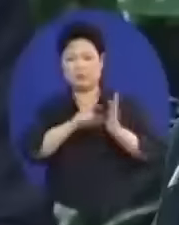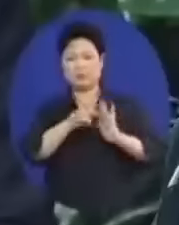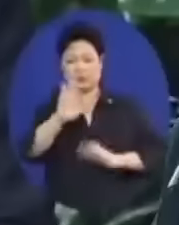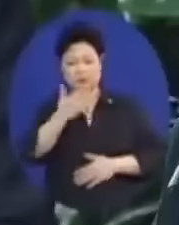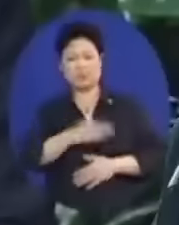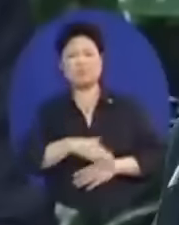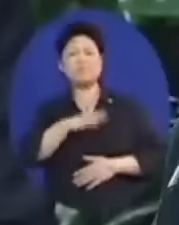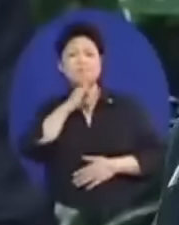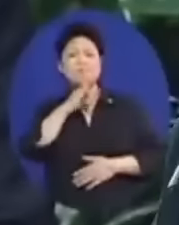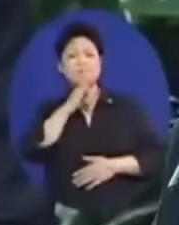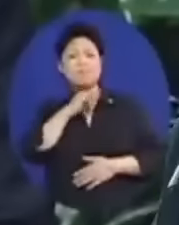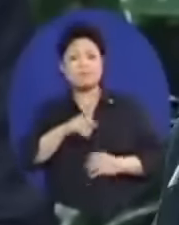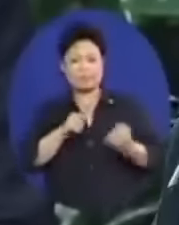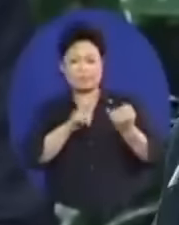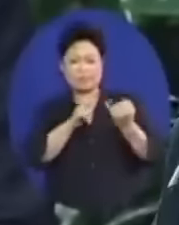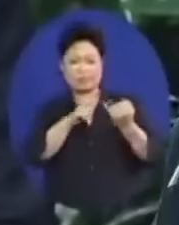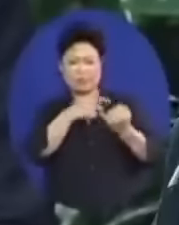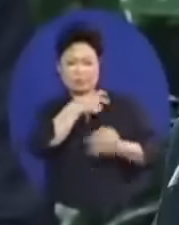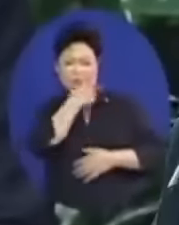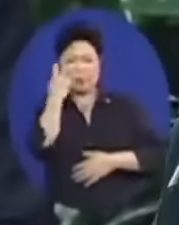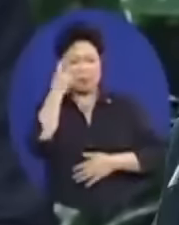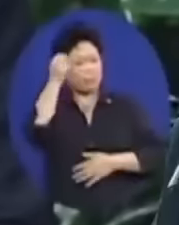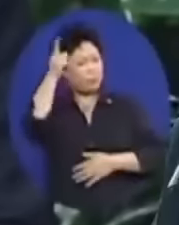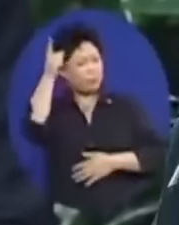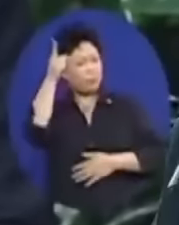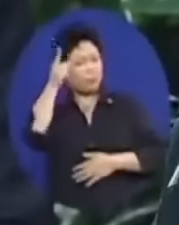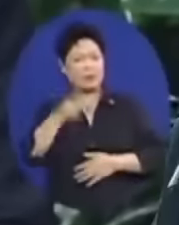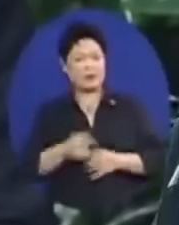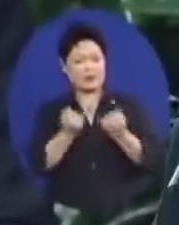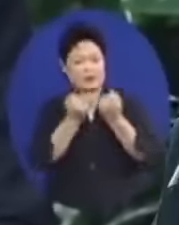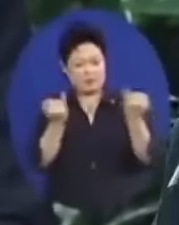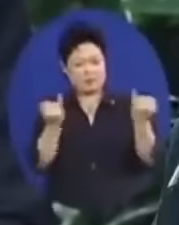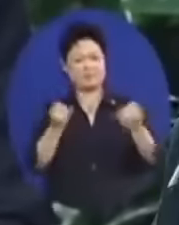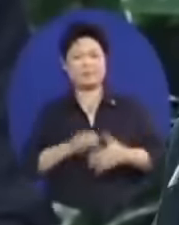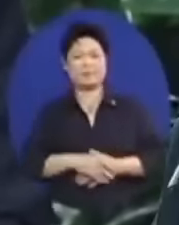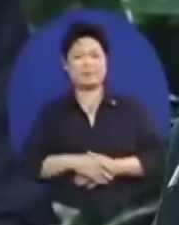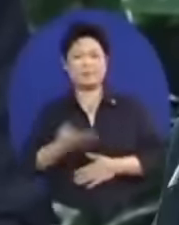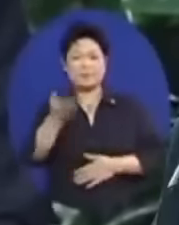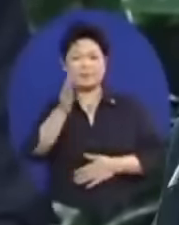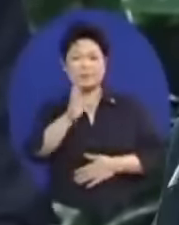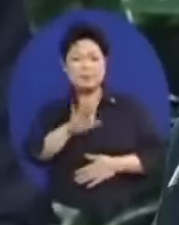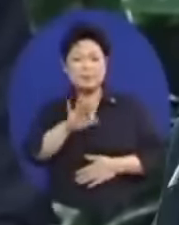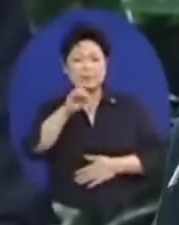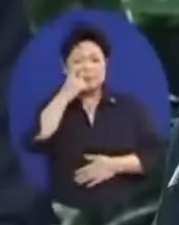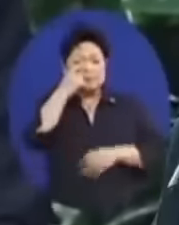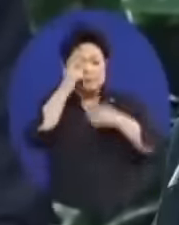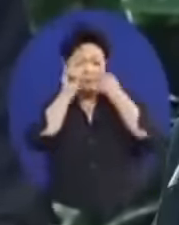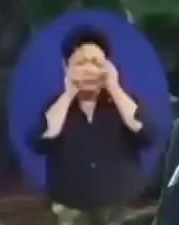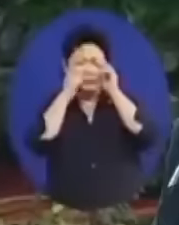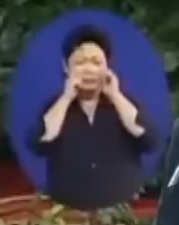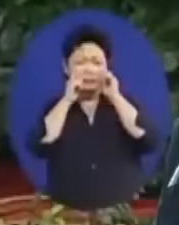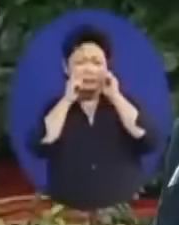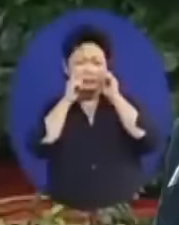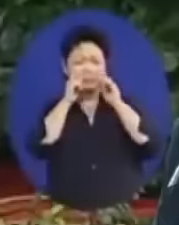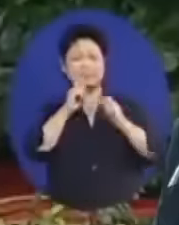굉장히 현명하고 교육을 많이 받은 그런 여성이었습니다. 그는 눈에 눈물이 글썽하면서